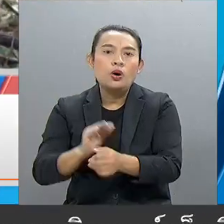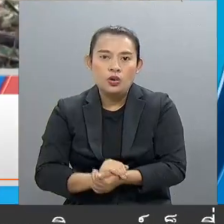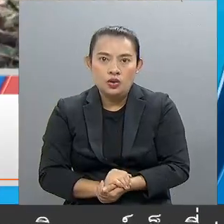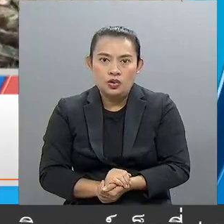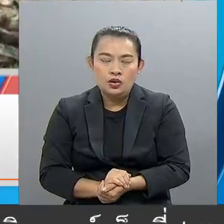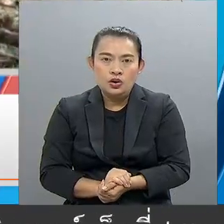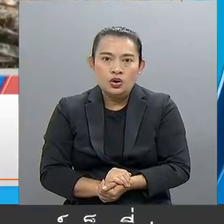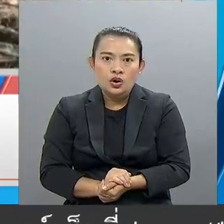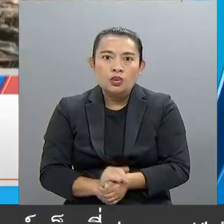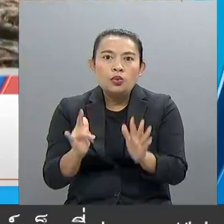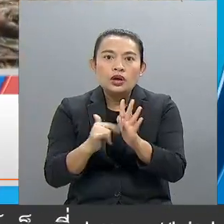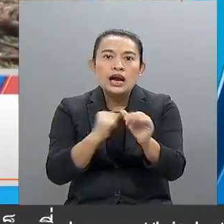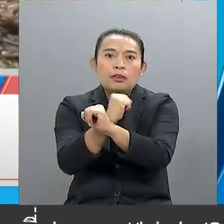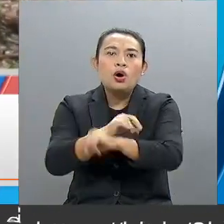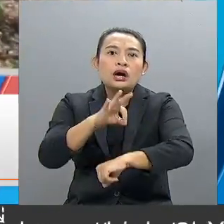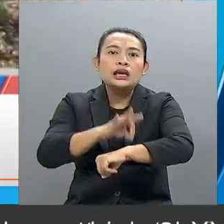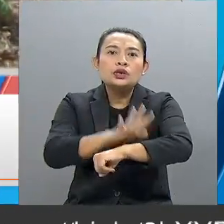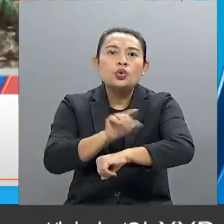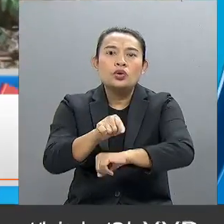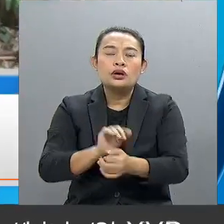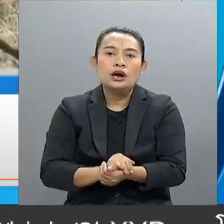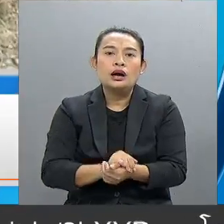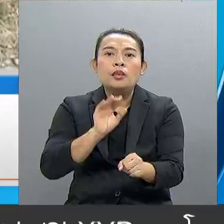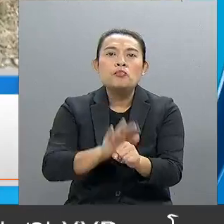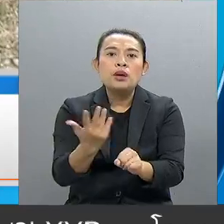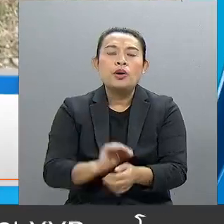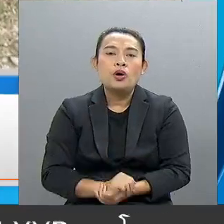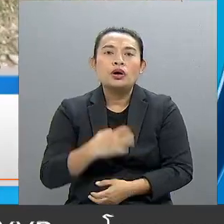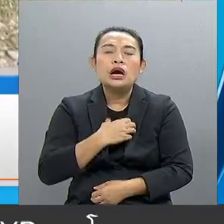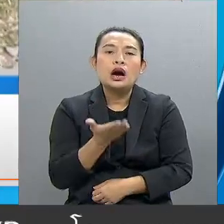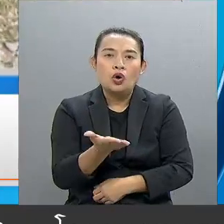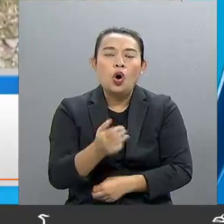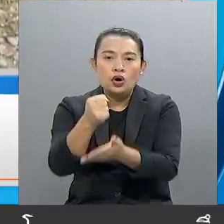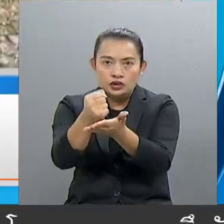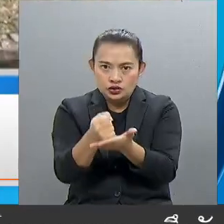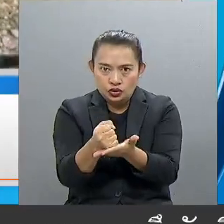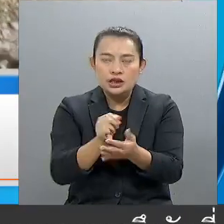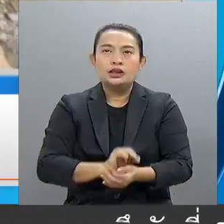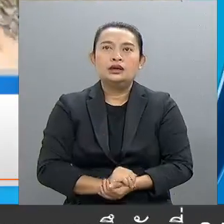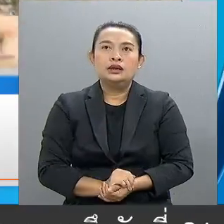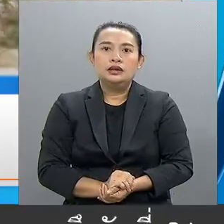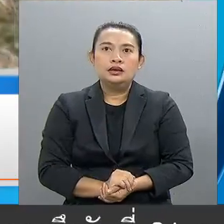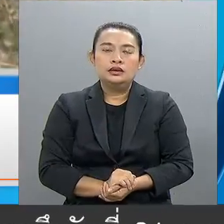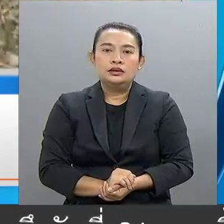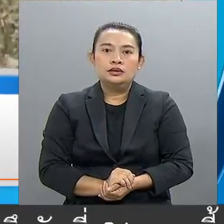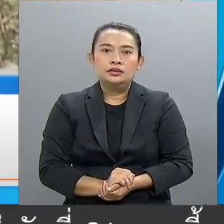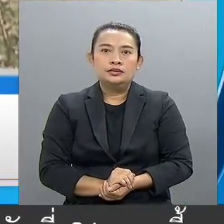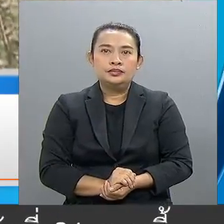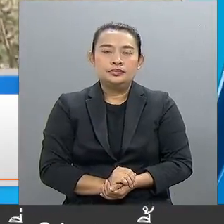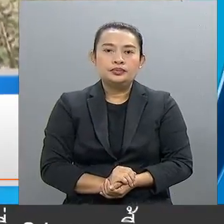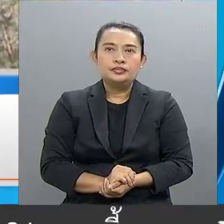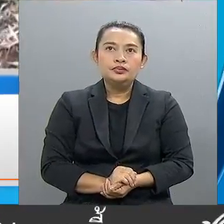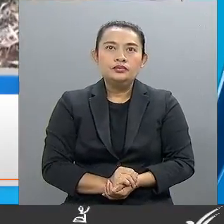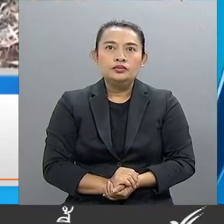เนื่องจากเป็นพื้นที่ป่าแล้วก็เป็นฤดูฝนนะครับก็จะมียุงชุกชุมนะครับของเจ้าที่แต่ทางเบื้องต้นก็